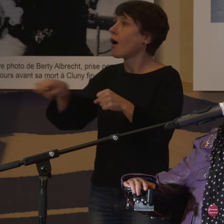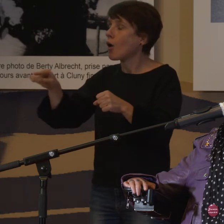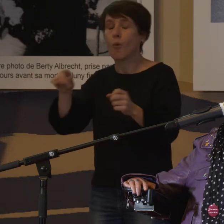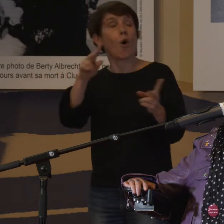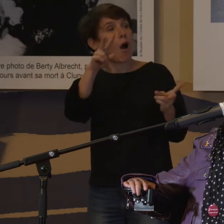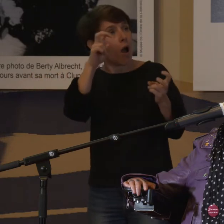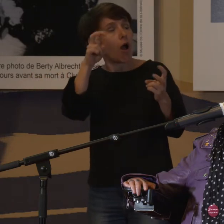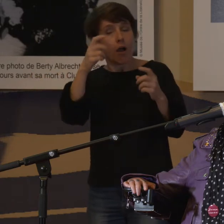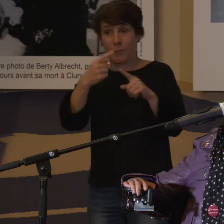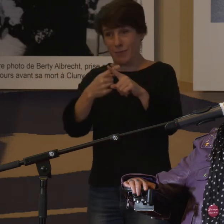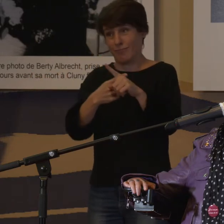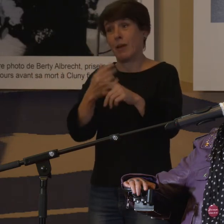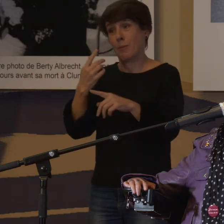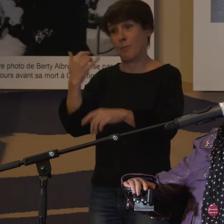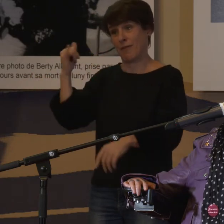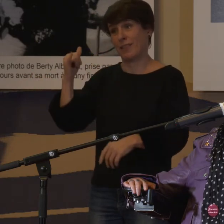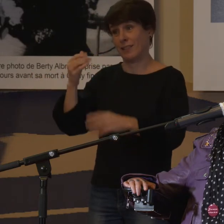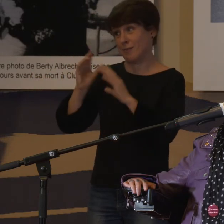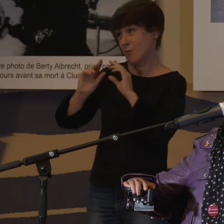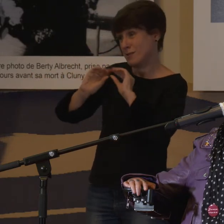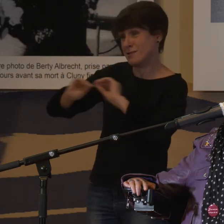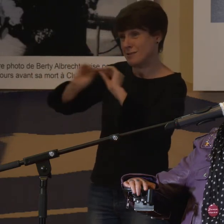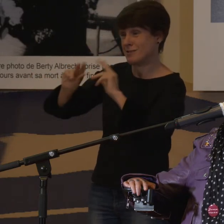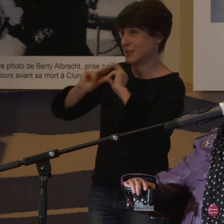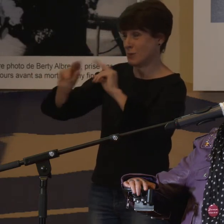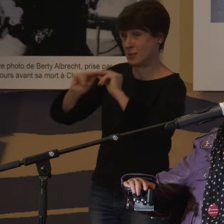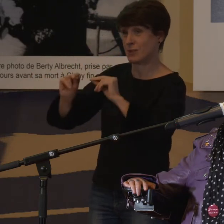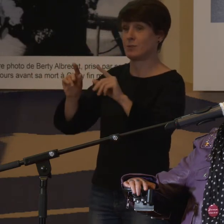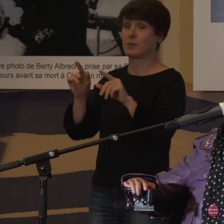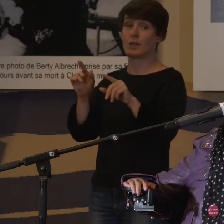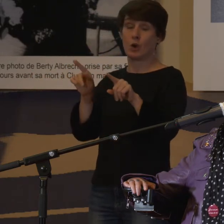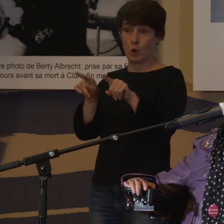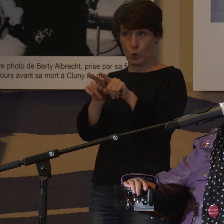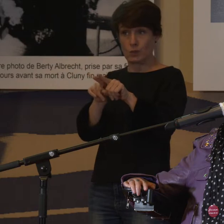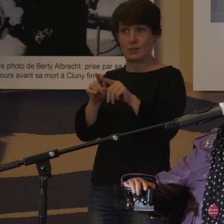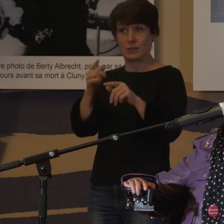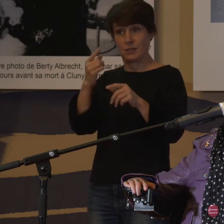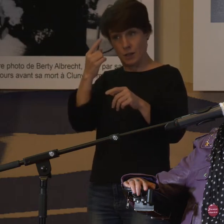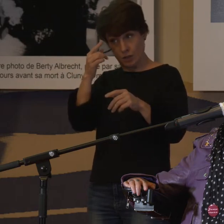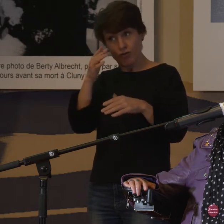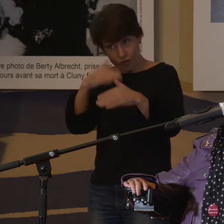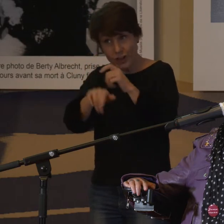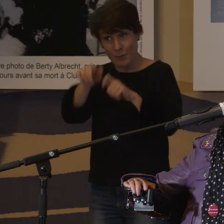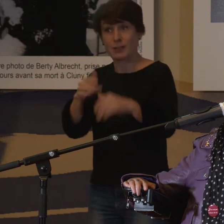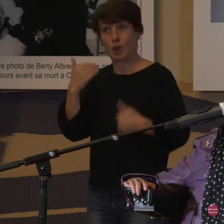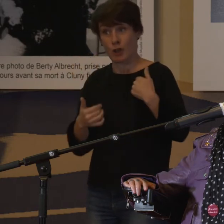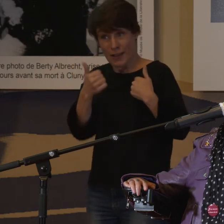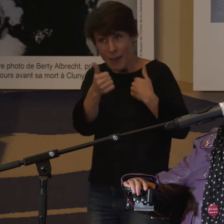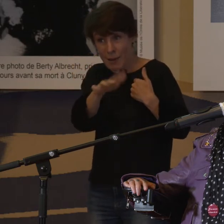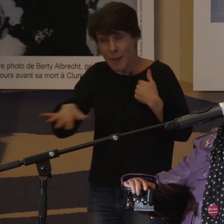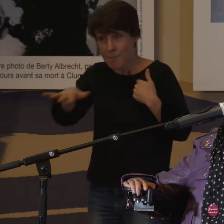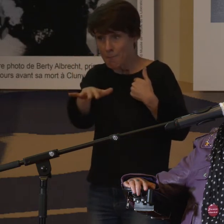chemin, notamment aussi au sein de la communauté des personnes en situation de handicap. C'est encore